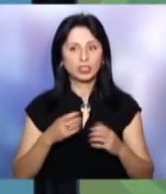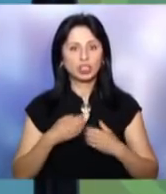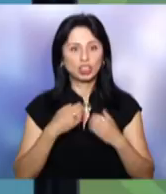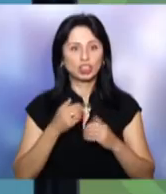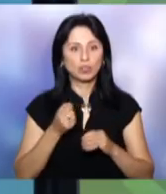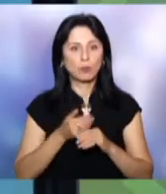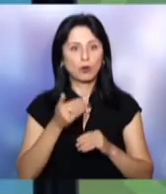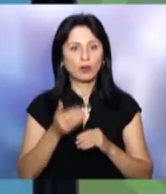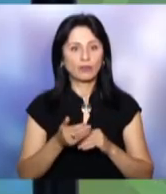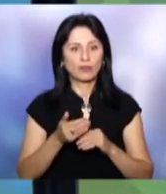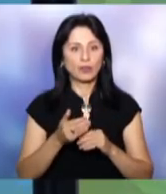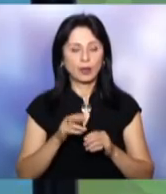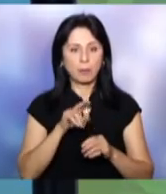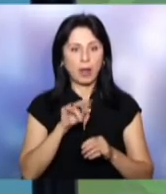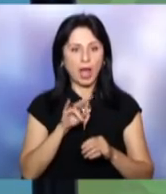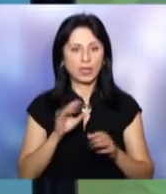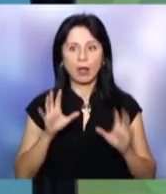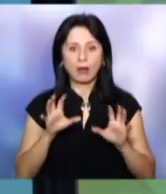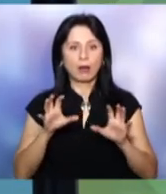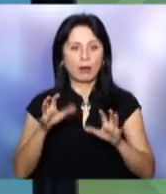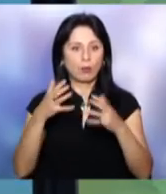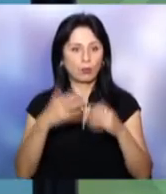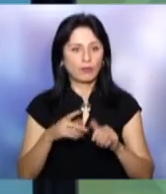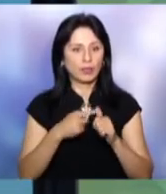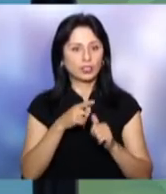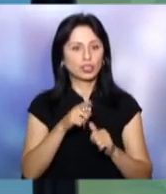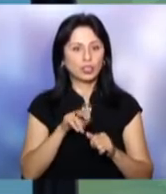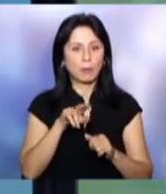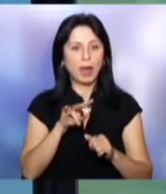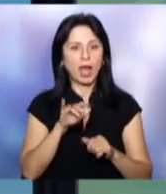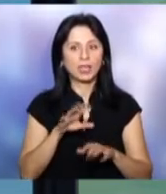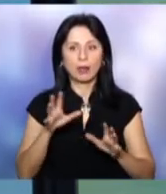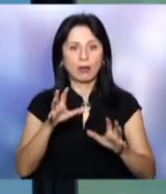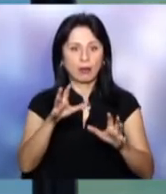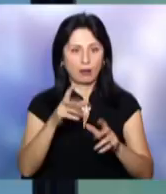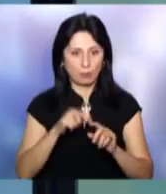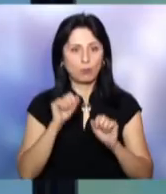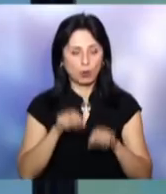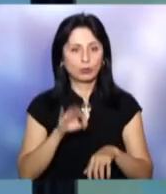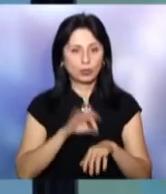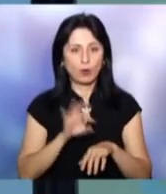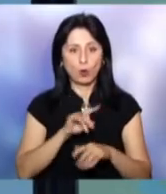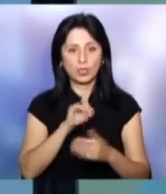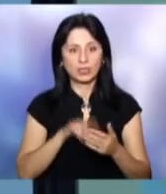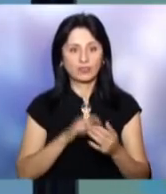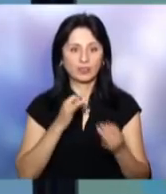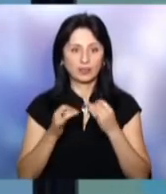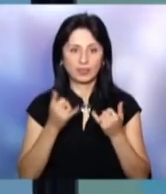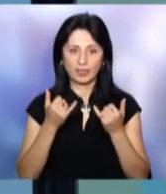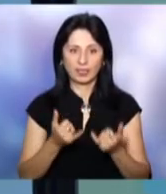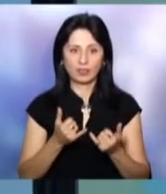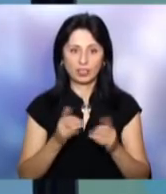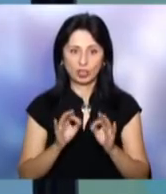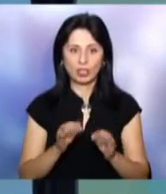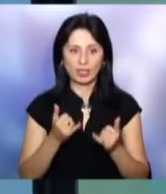რომელიც მოგვიანებით პანიკად შეიძლება ექცეს და ჰქონდეს პანიკური შეტევაც კი. აი ამ საკითხებზე ვისაუბრებთ დღეს ჩვენ,